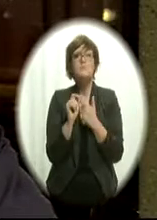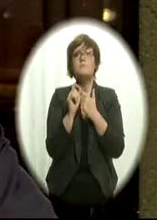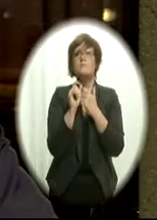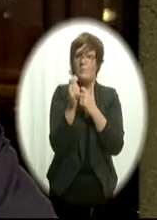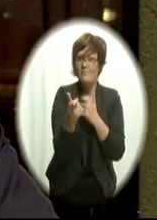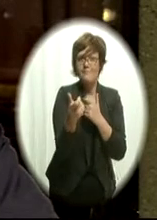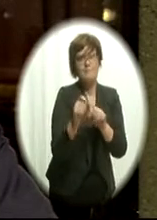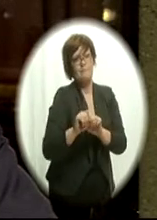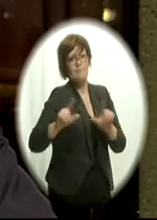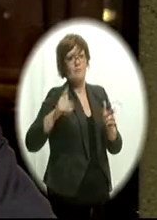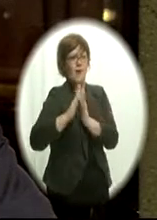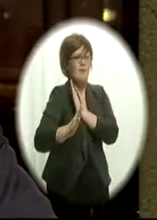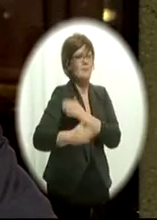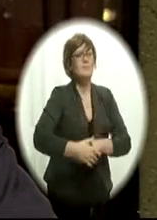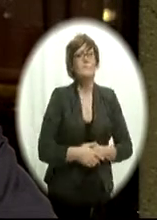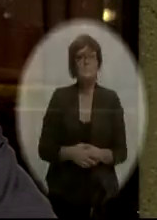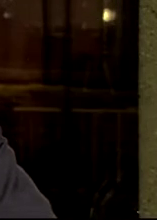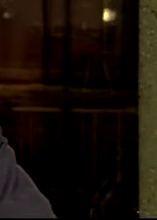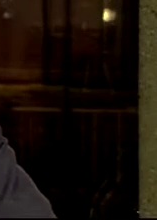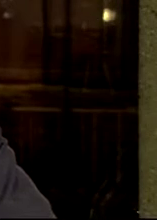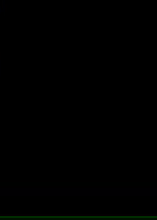B de LCN pour la quotidienne.